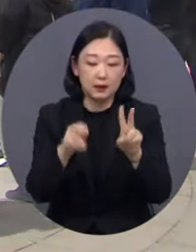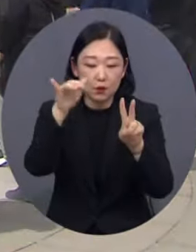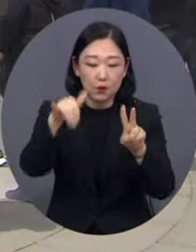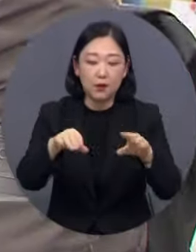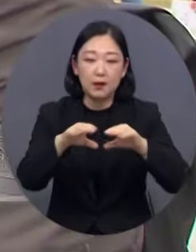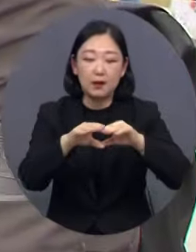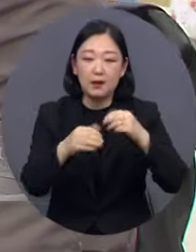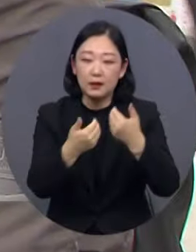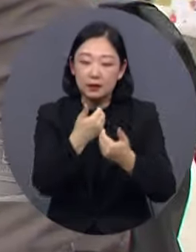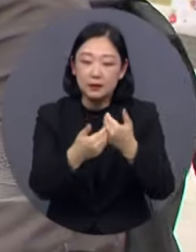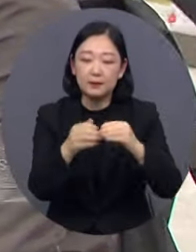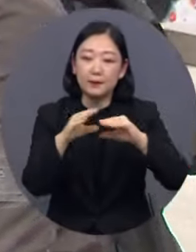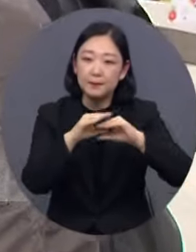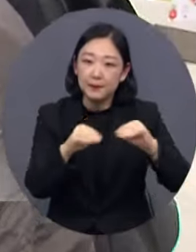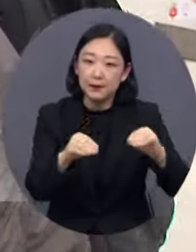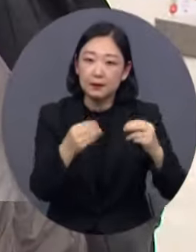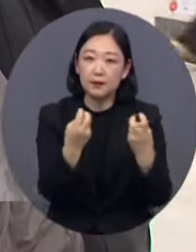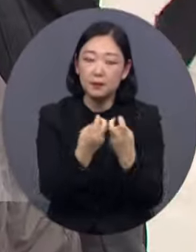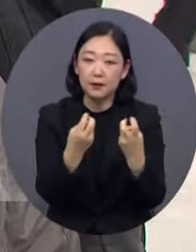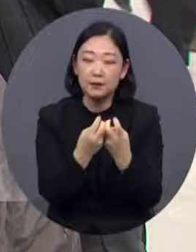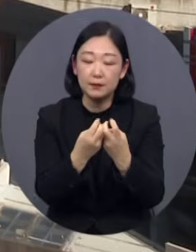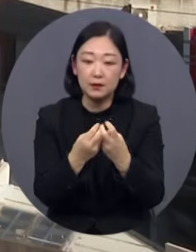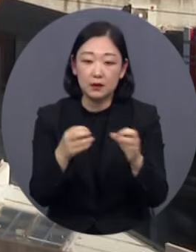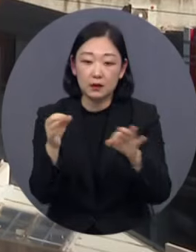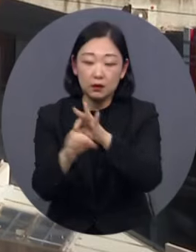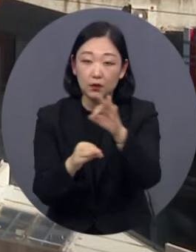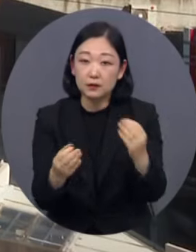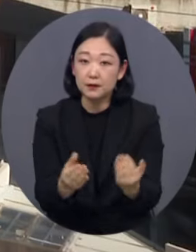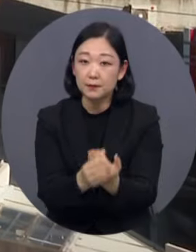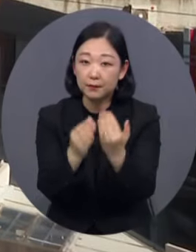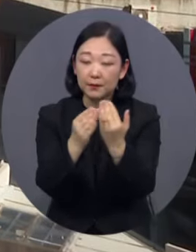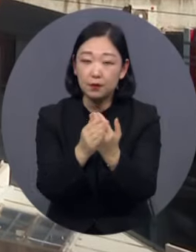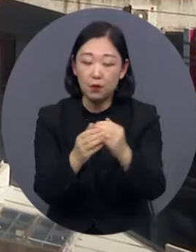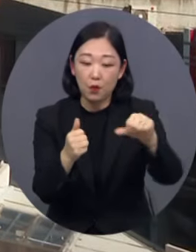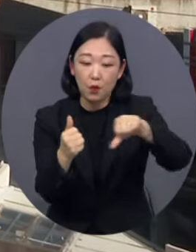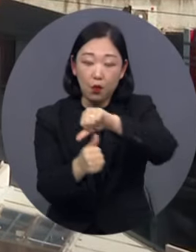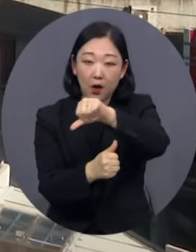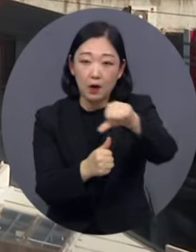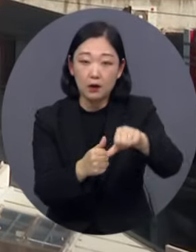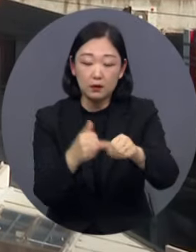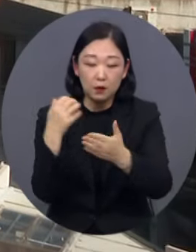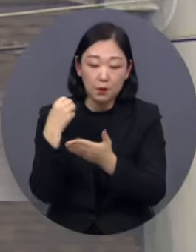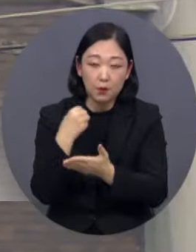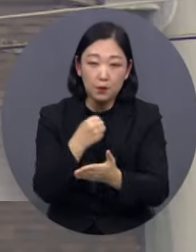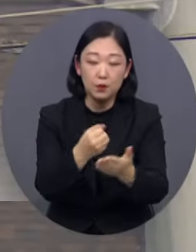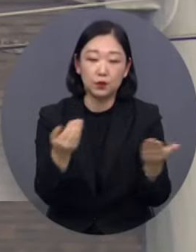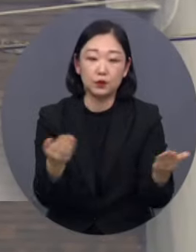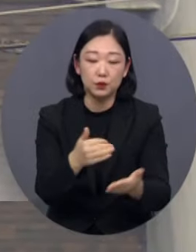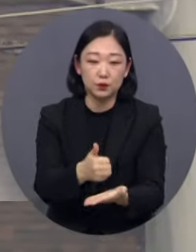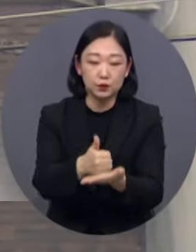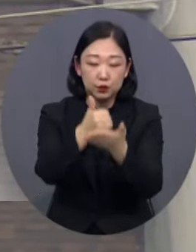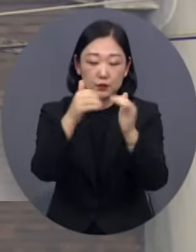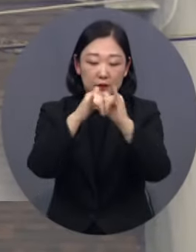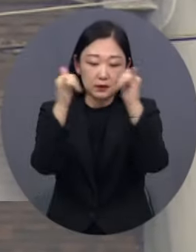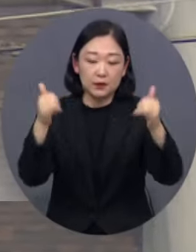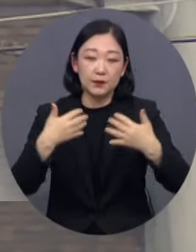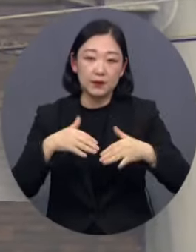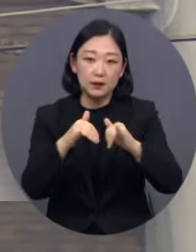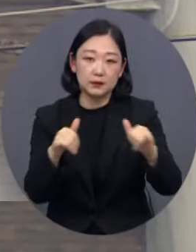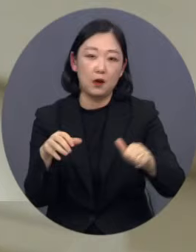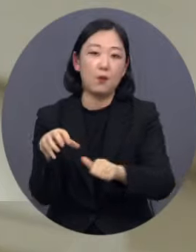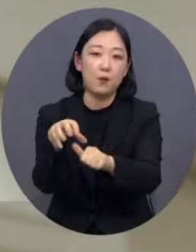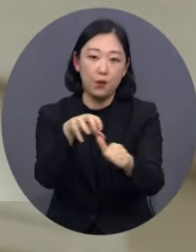갈등 해법과 지역경제 제도야, 기후위기 시대 환경 보존과 노동 존중과 사회적 약자